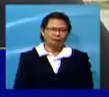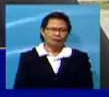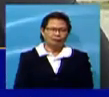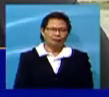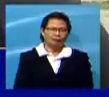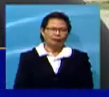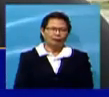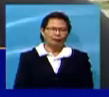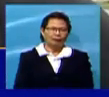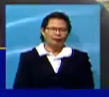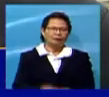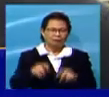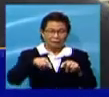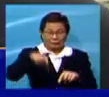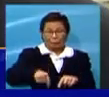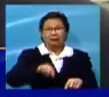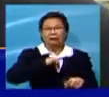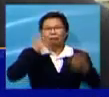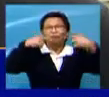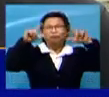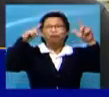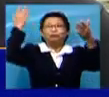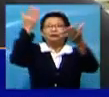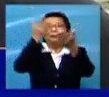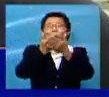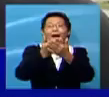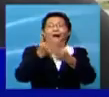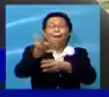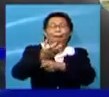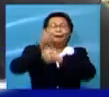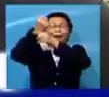sini saya, tempat saya naik hingga ke podium dari